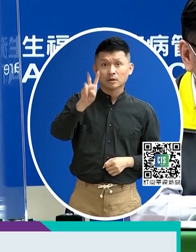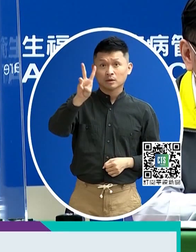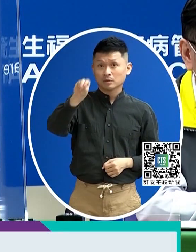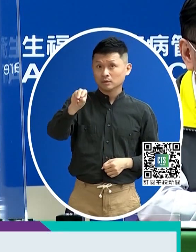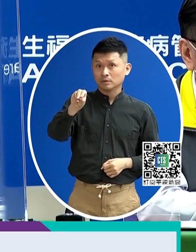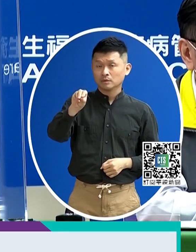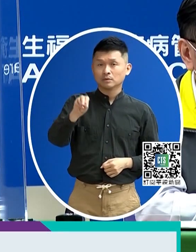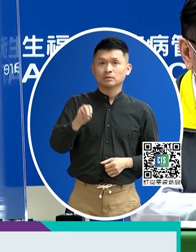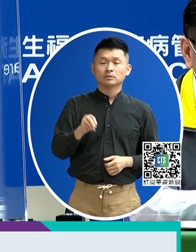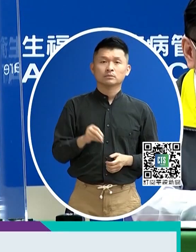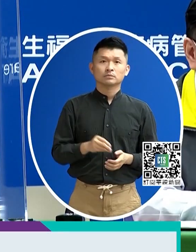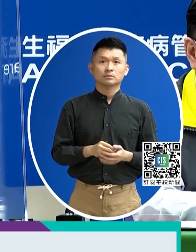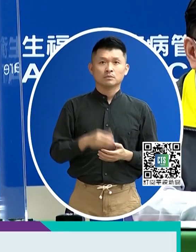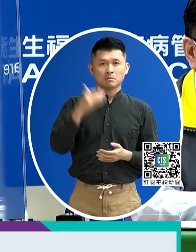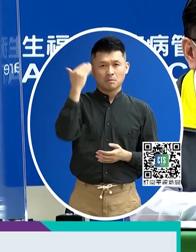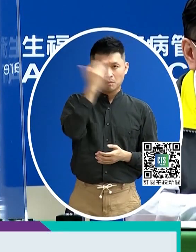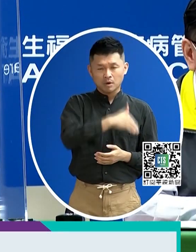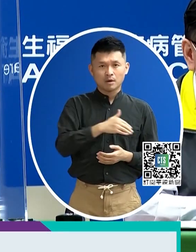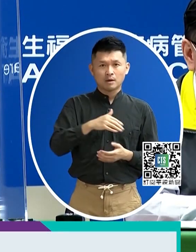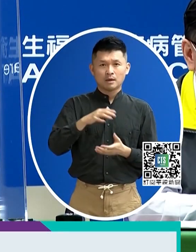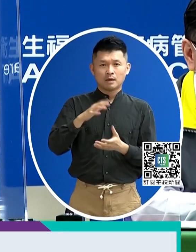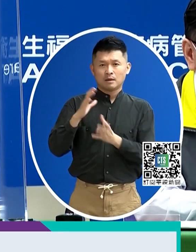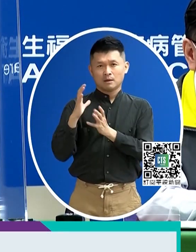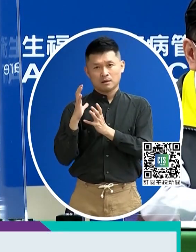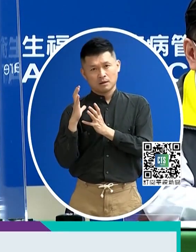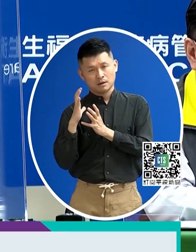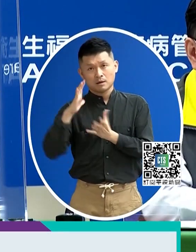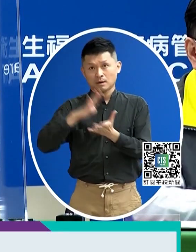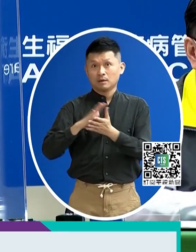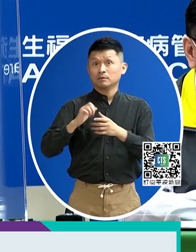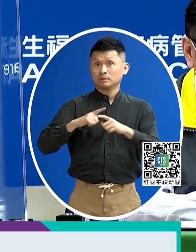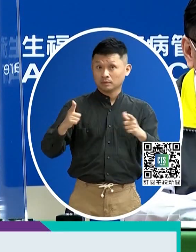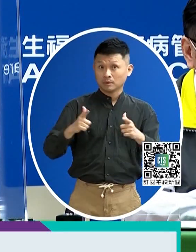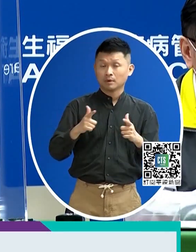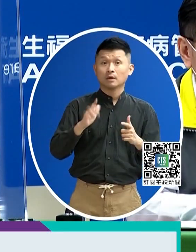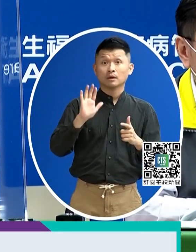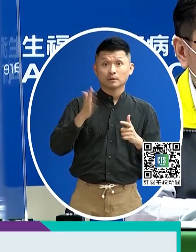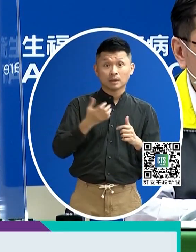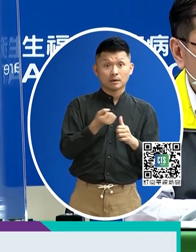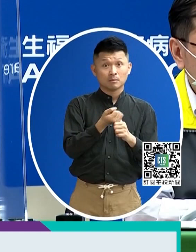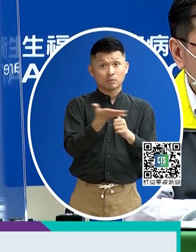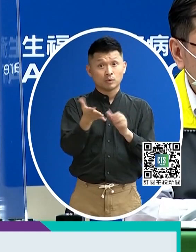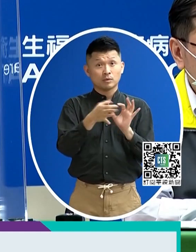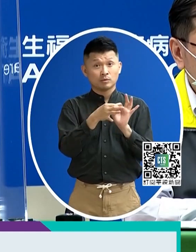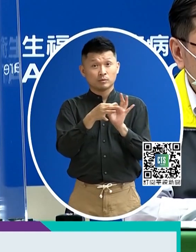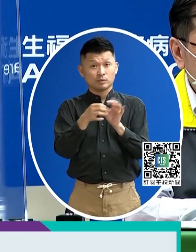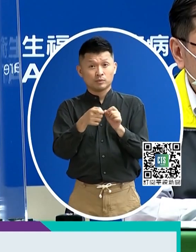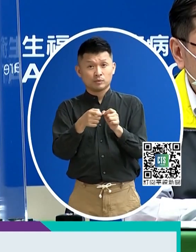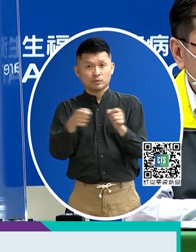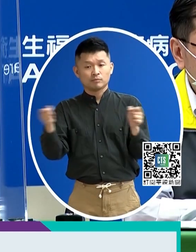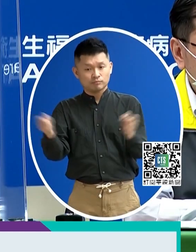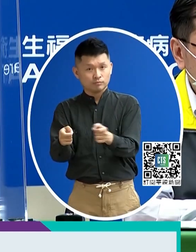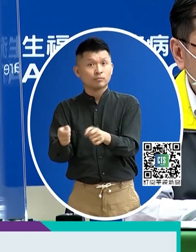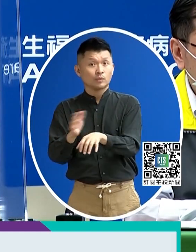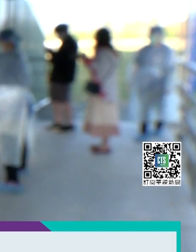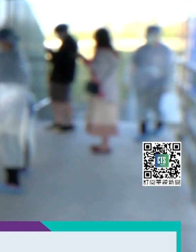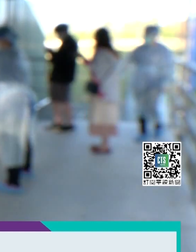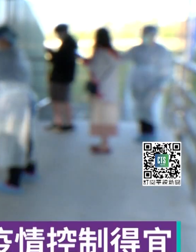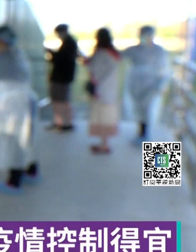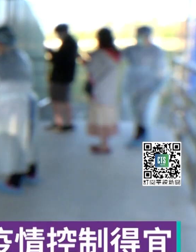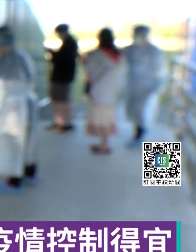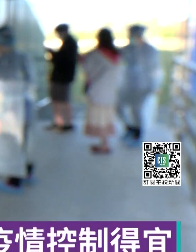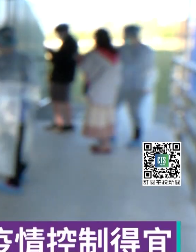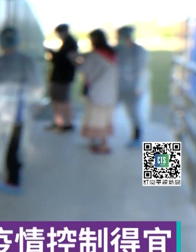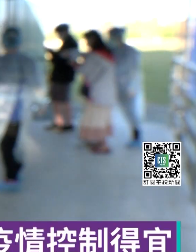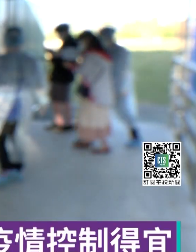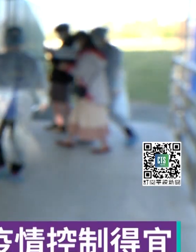那可能在一时之间的压力会比较大，可疫情延长的时间就相对的短，那各有它的利弊。 面